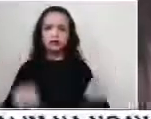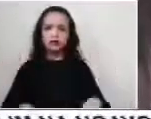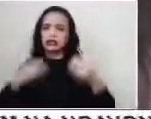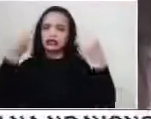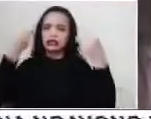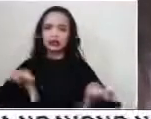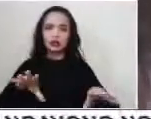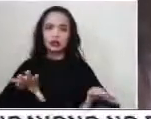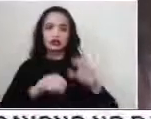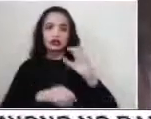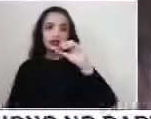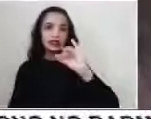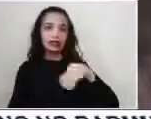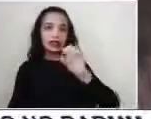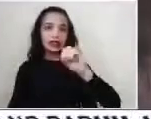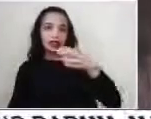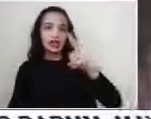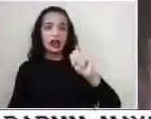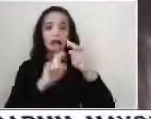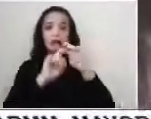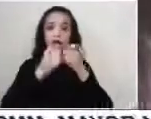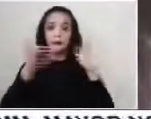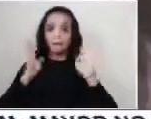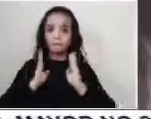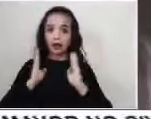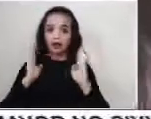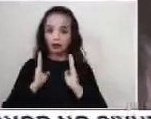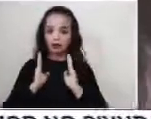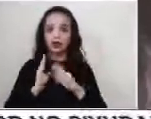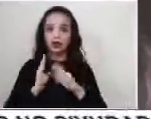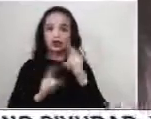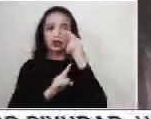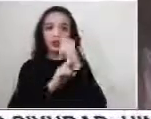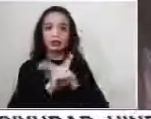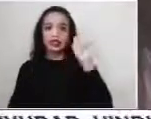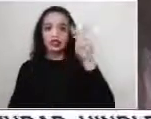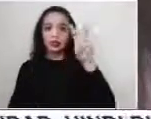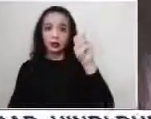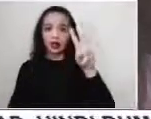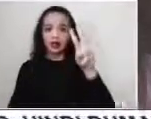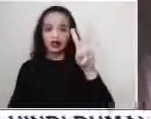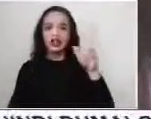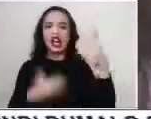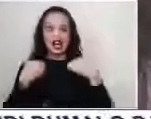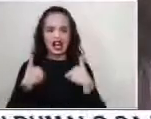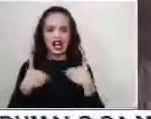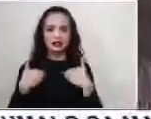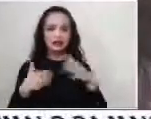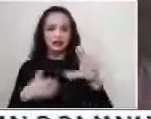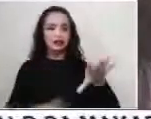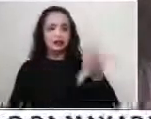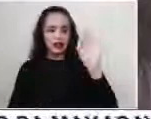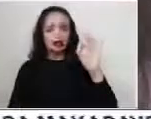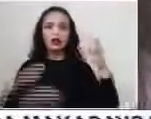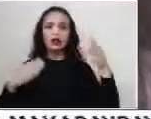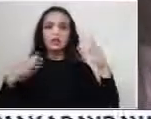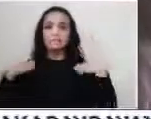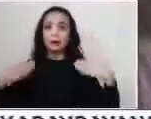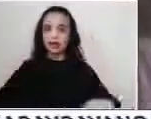nilibing na walang ulo, o kahit man kung sana pinatay, hindi inalis ang ulo, hanggang ngayon wala